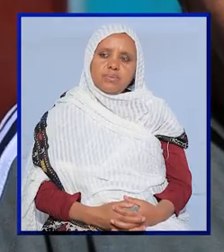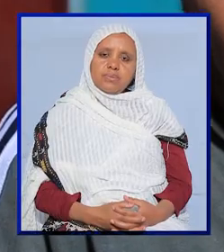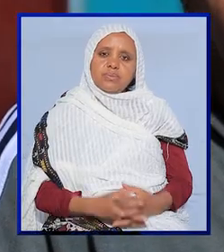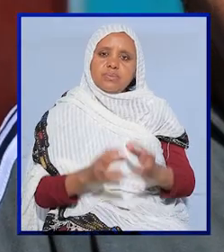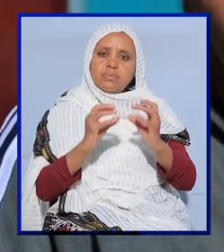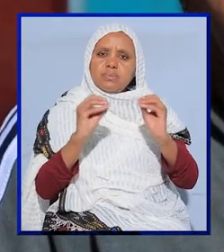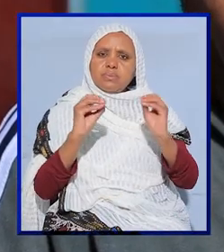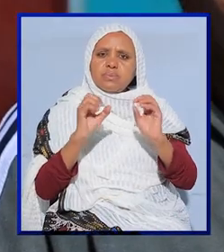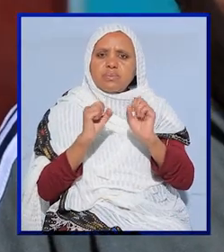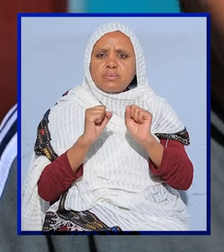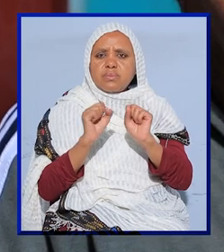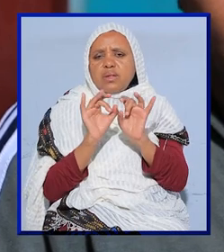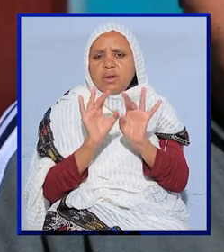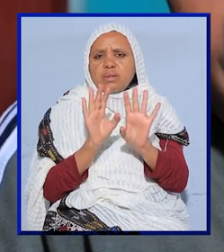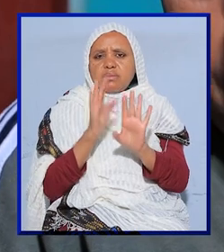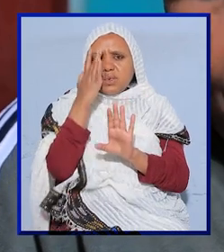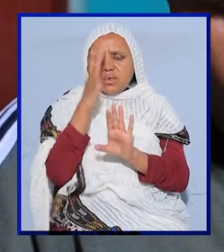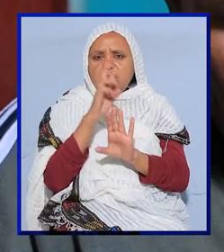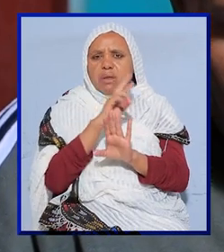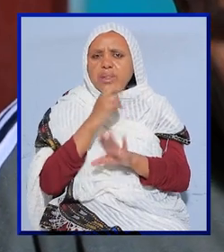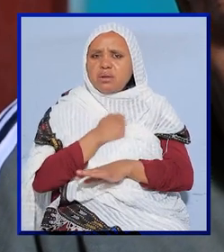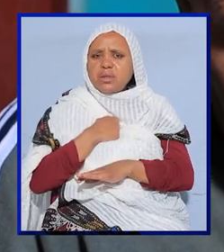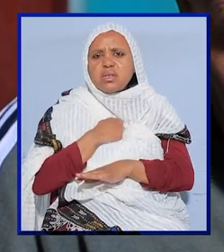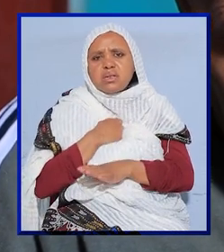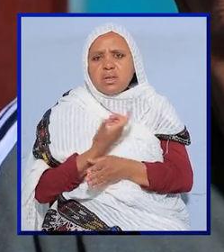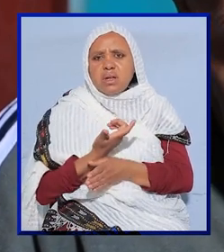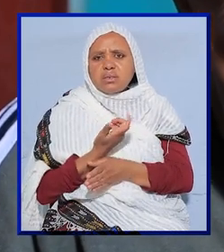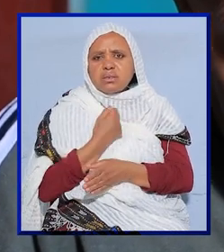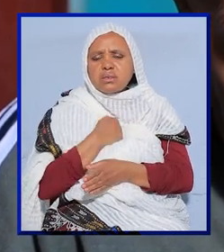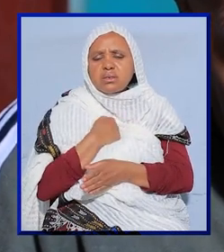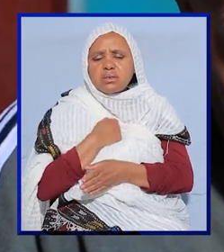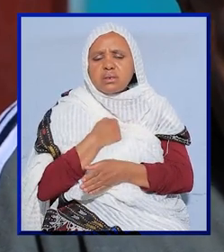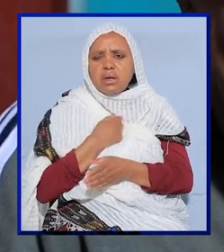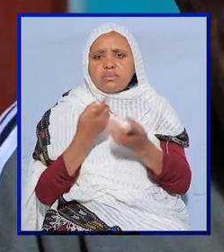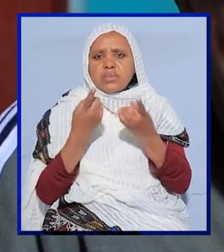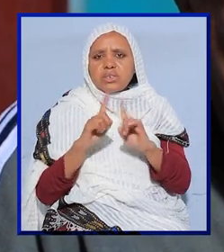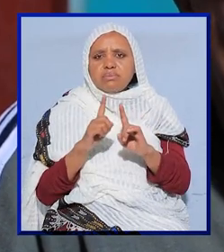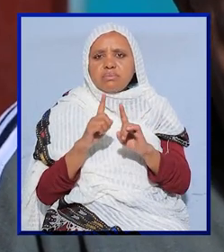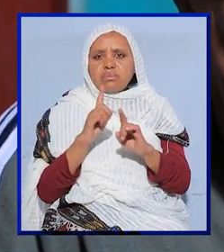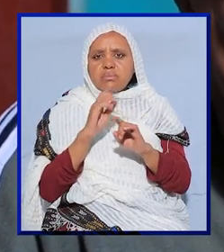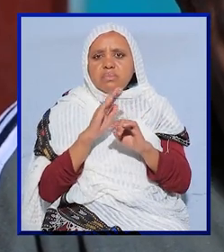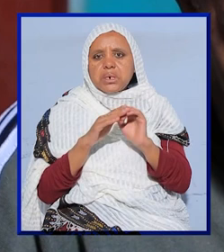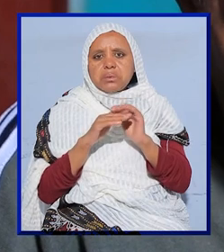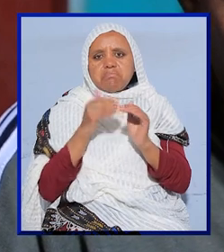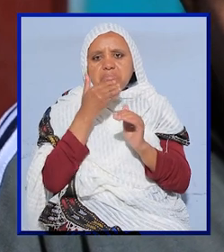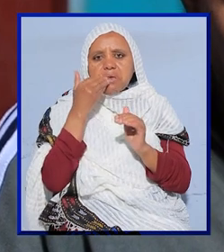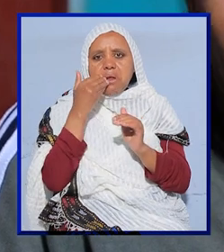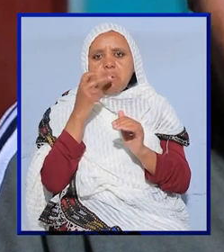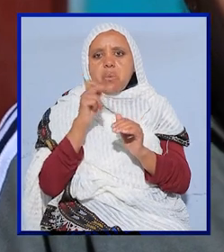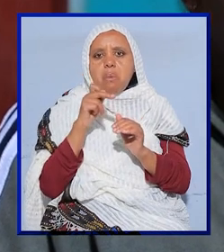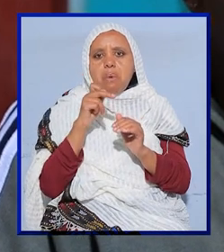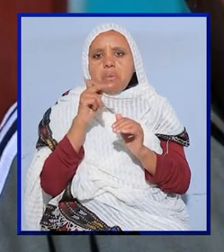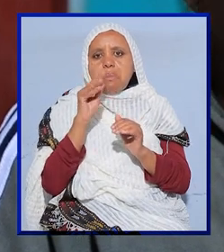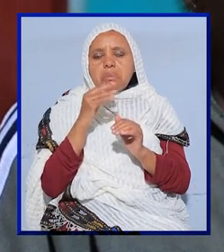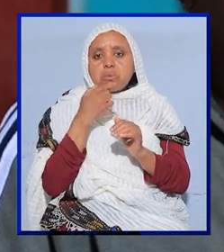ምንም ጥንካሬ የላትም። እኔ እንጃ የታሳዝነኛለች ታሳዝነኛለች። መቼም ሁን ከእጃ ይሻል ዶም አሁኖብን ነው